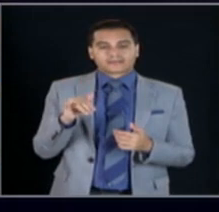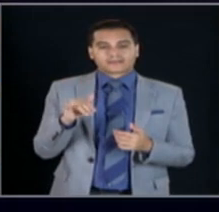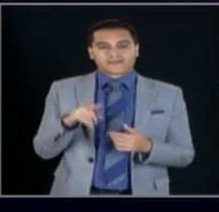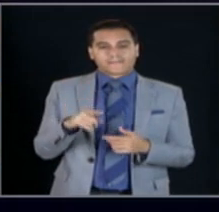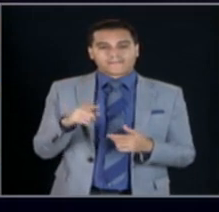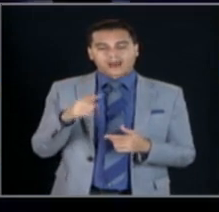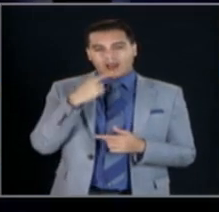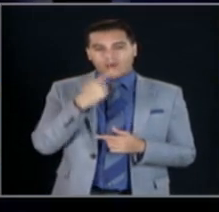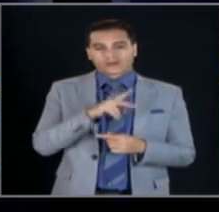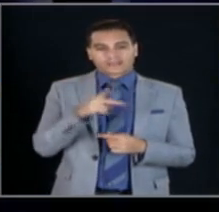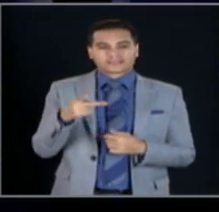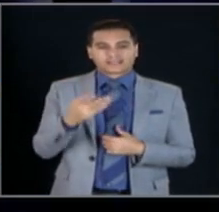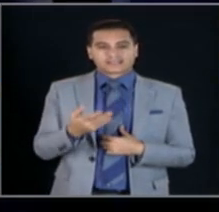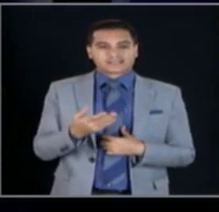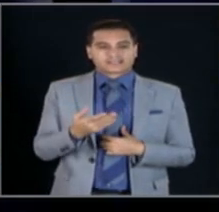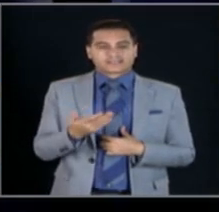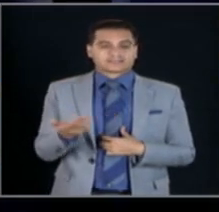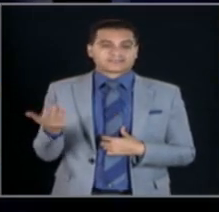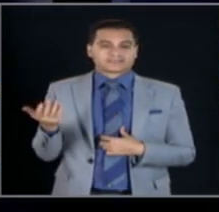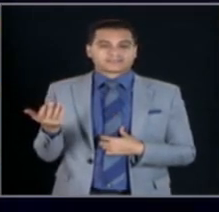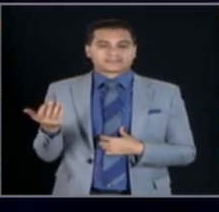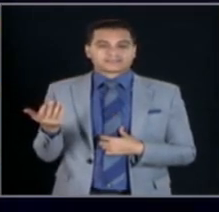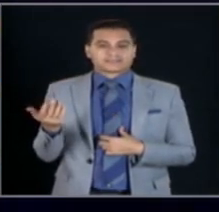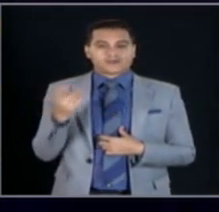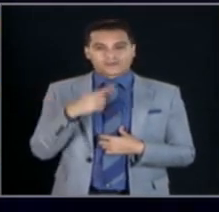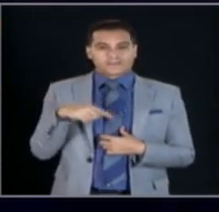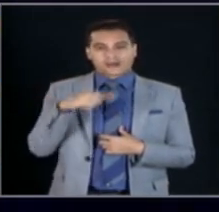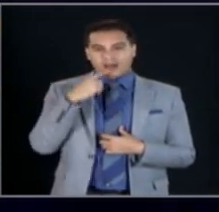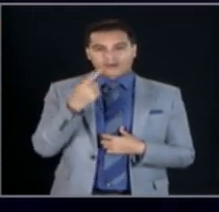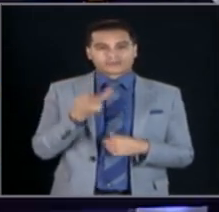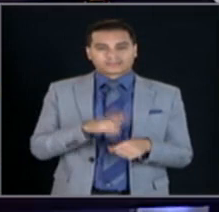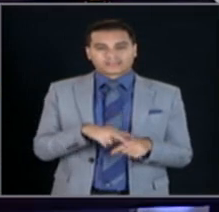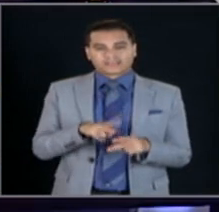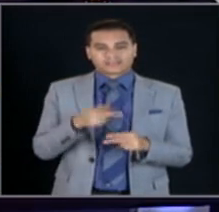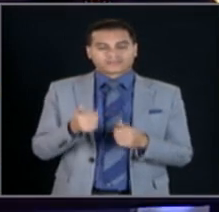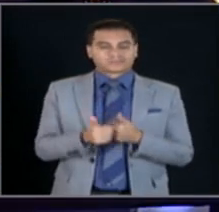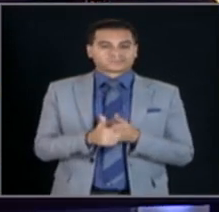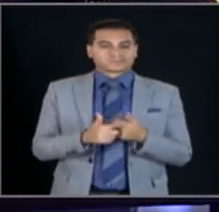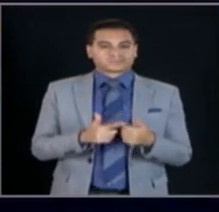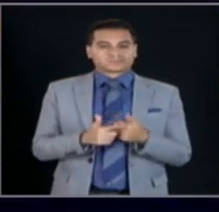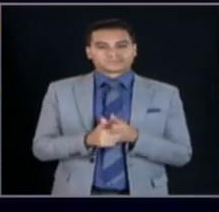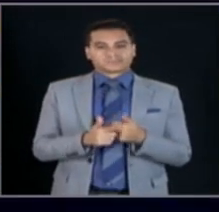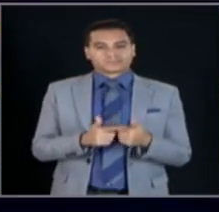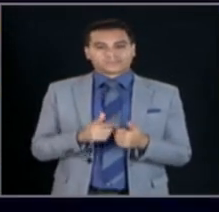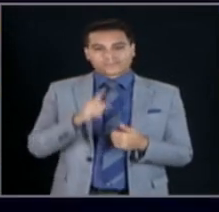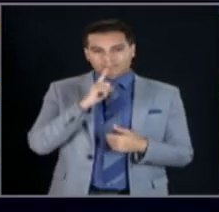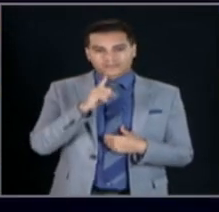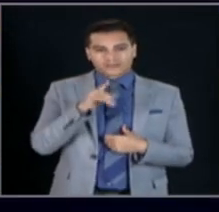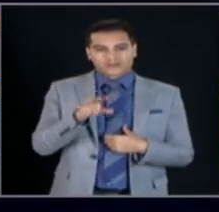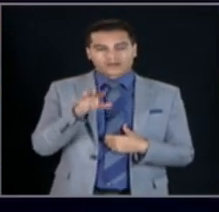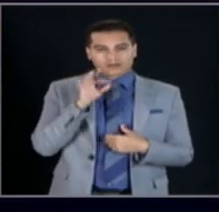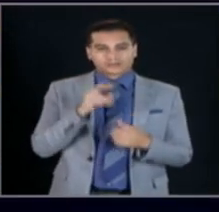هم قالوا لك حاجه تانيه هم قالوا لك احنا كنا محترمين ما بين اجابتين ولكن انت